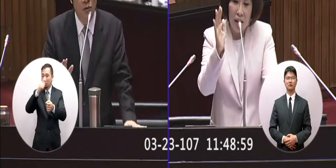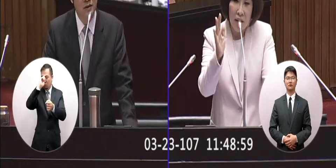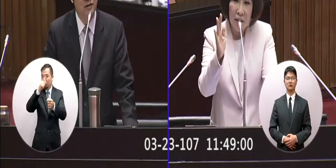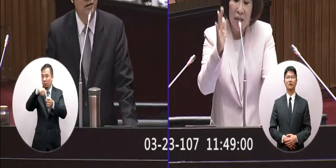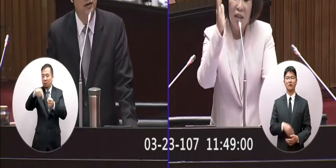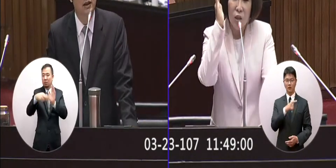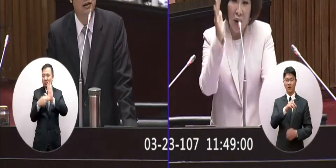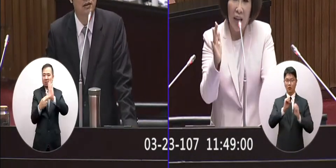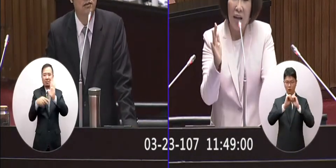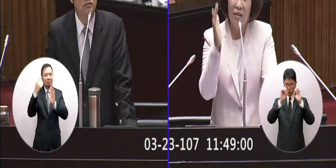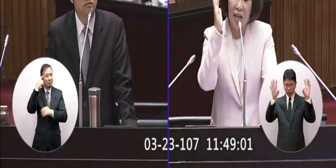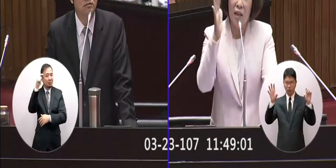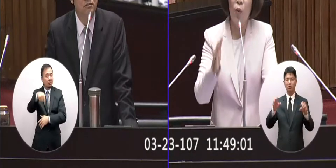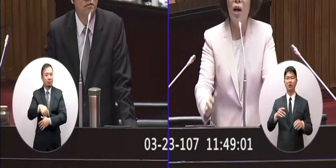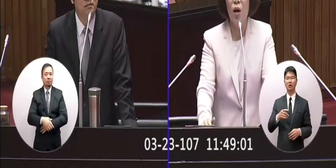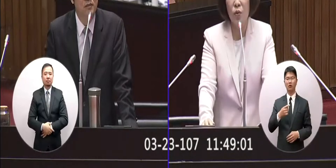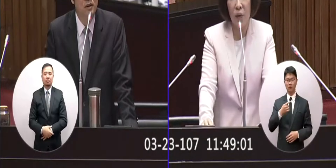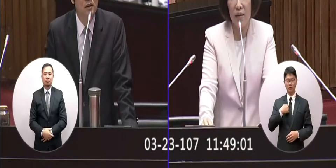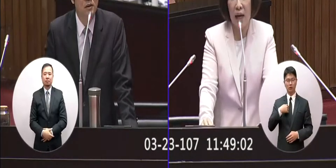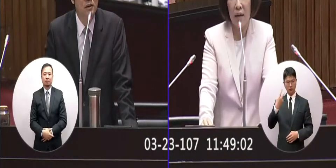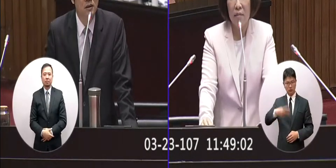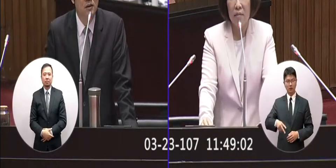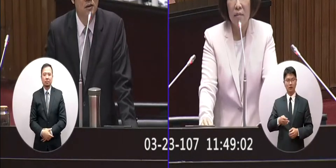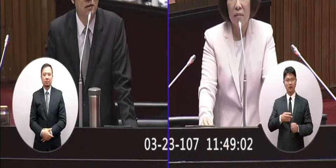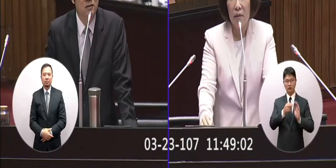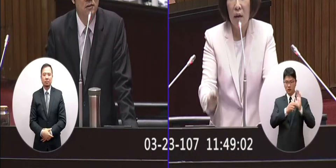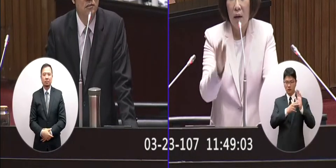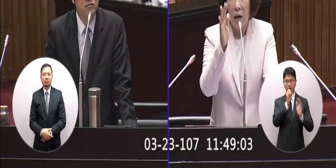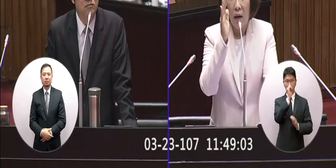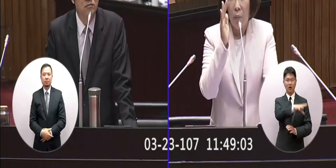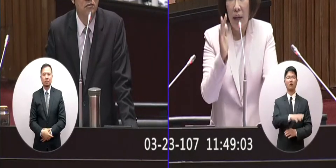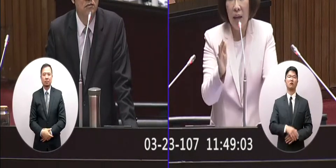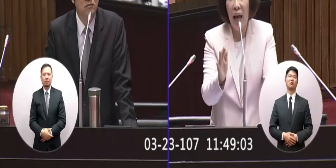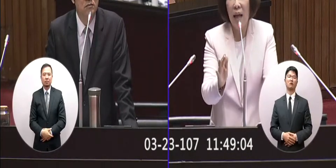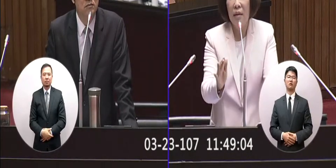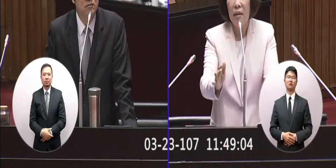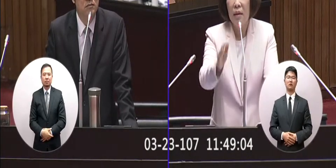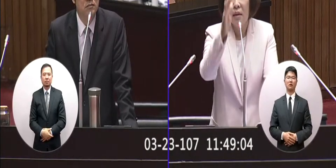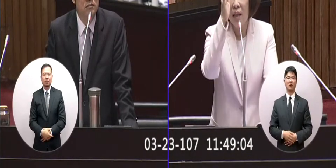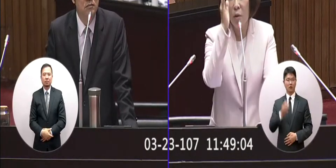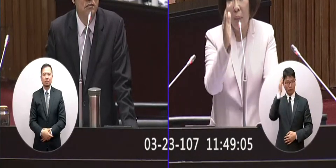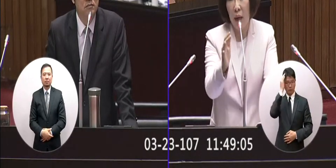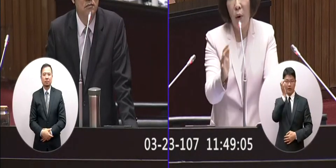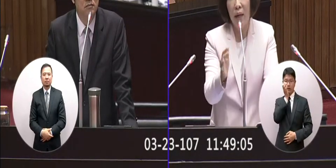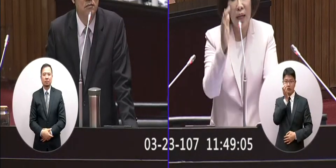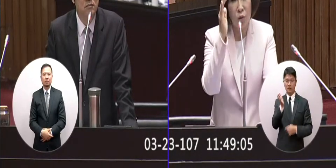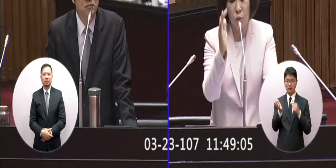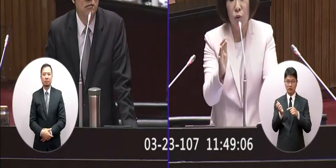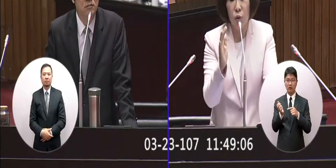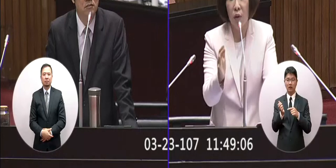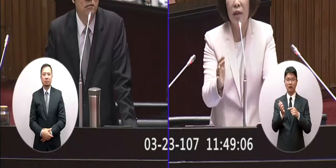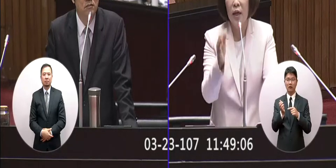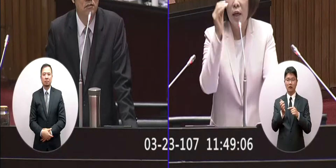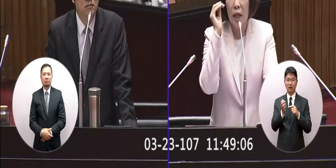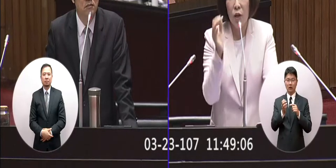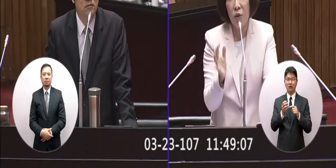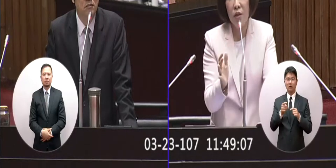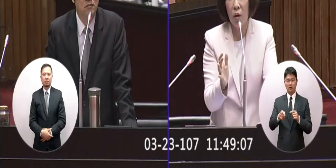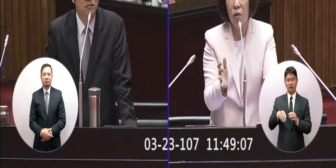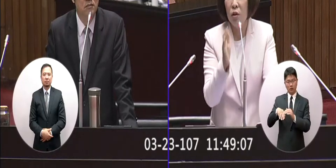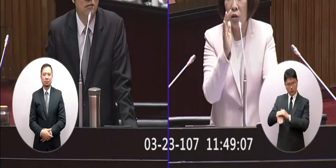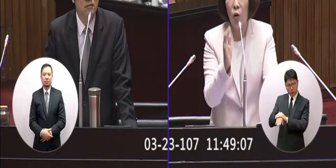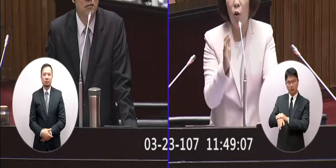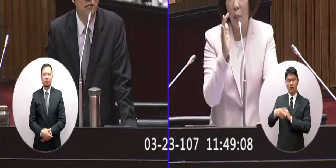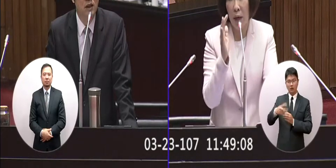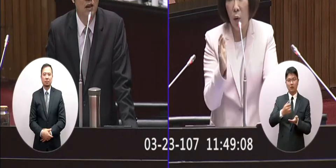你传达了，你传达了，但是我要告诉院长，煤炭它的煤灰在储存跟